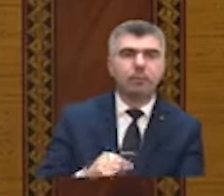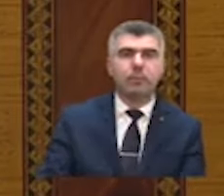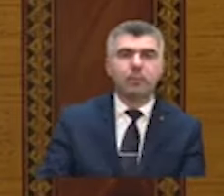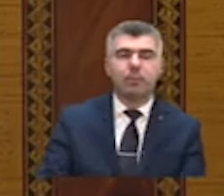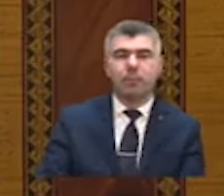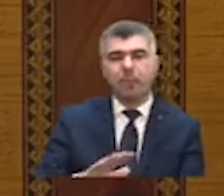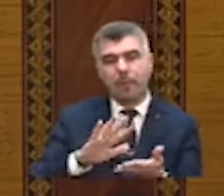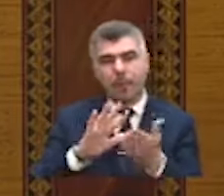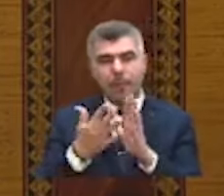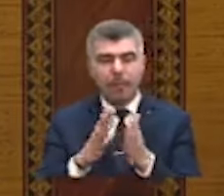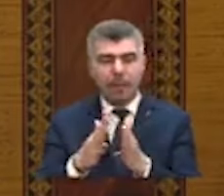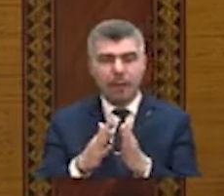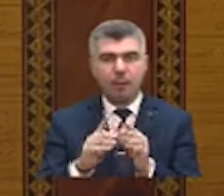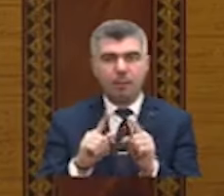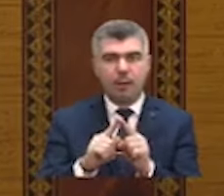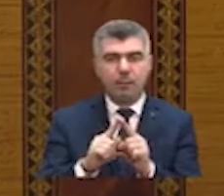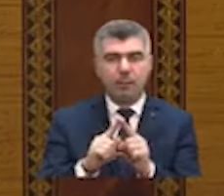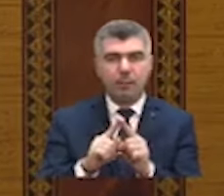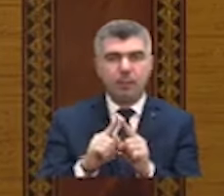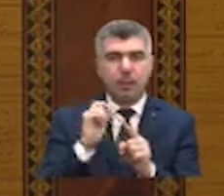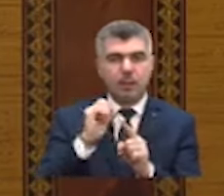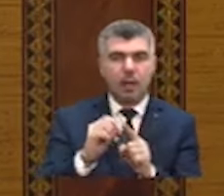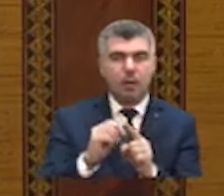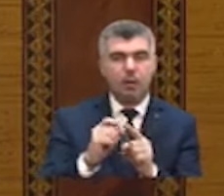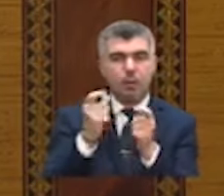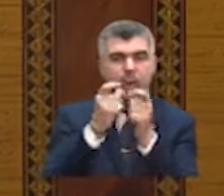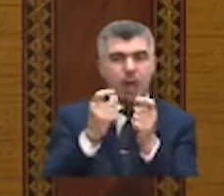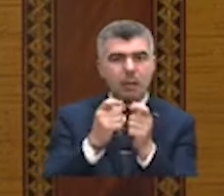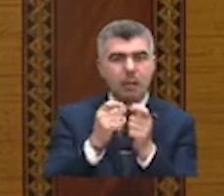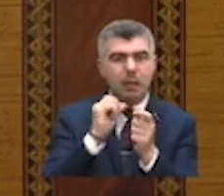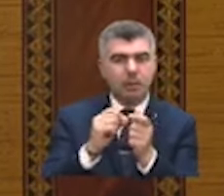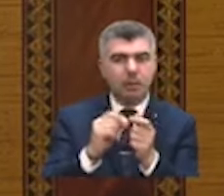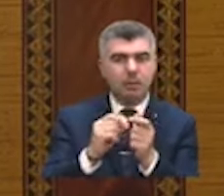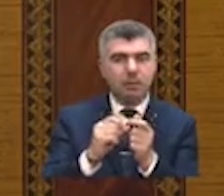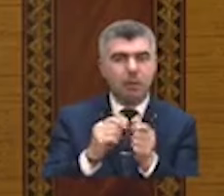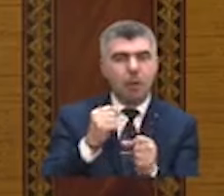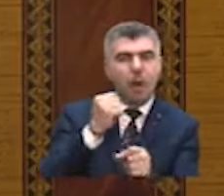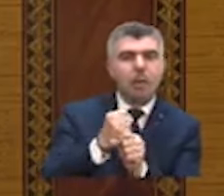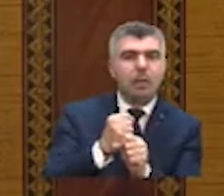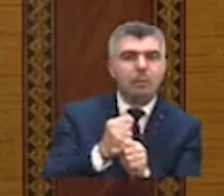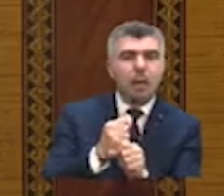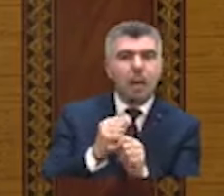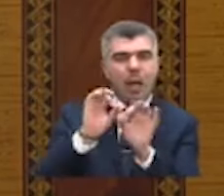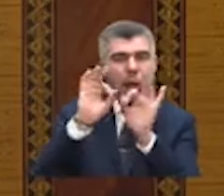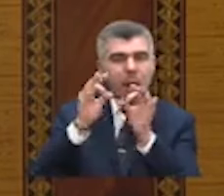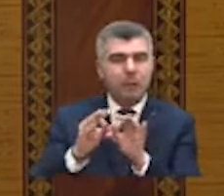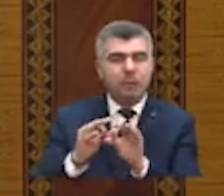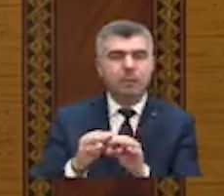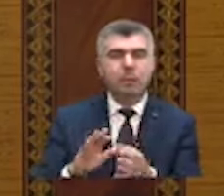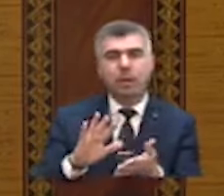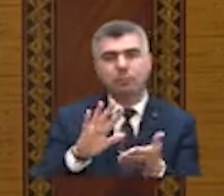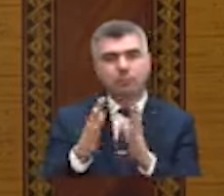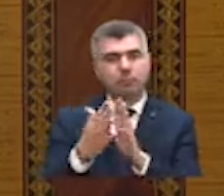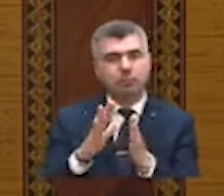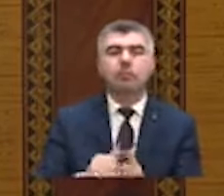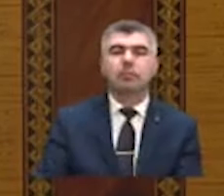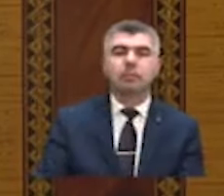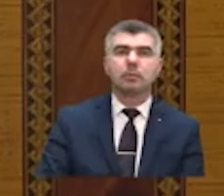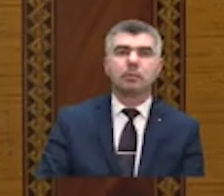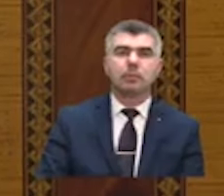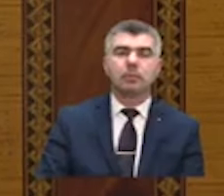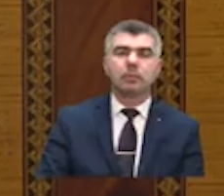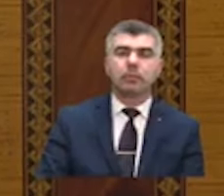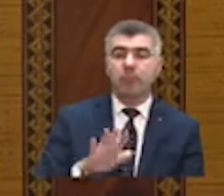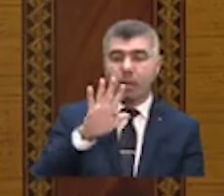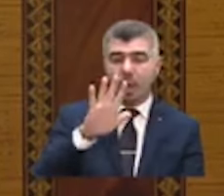المعدلات ديال الاستثمارات اللي كانوا فيها وديال لبل هما تقريبا